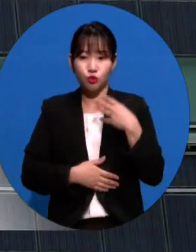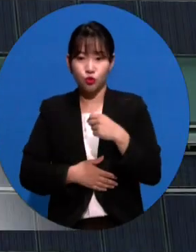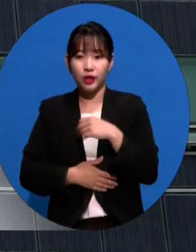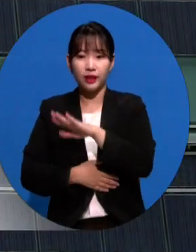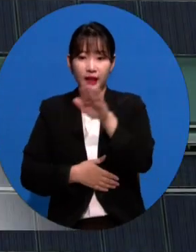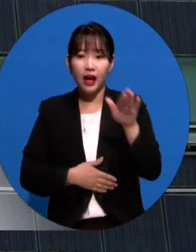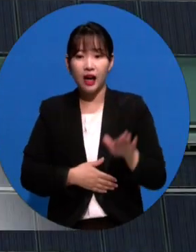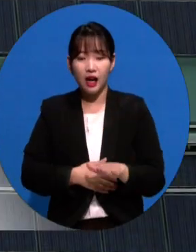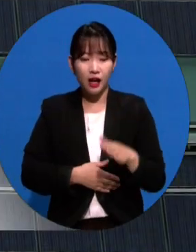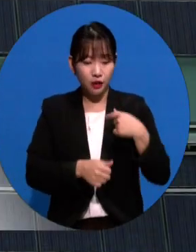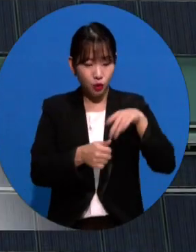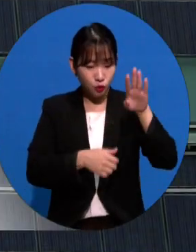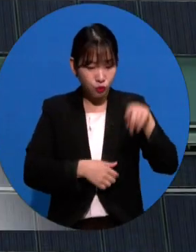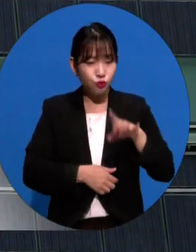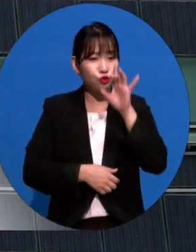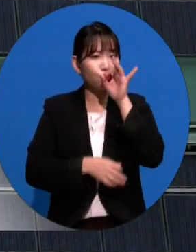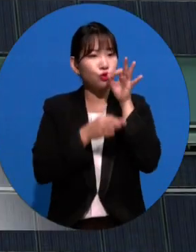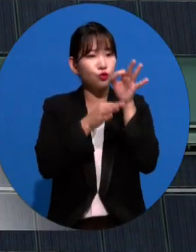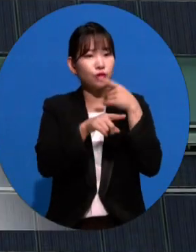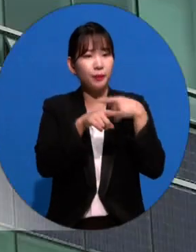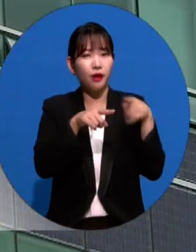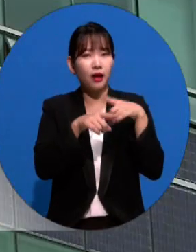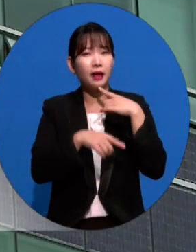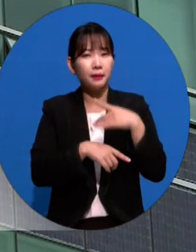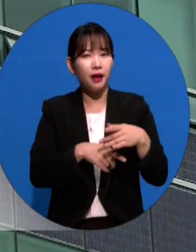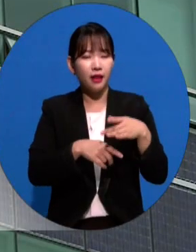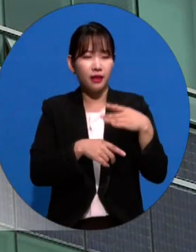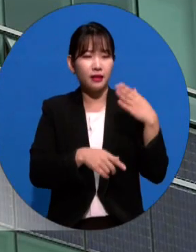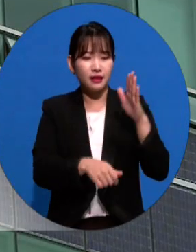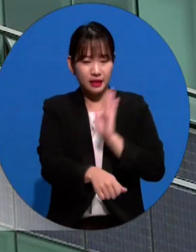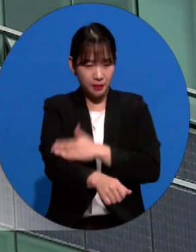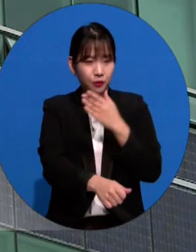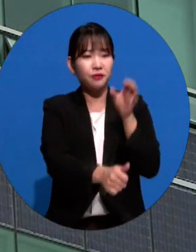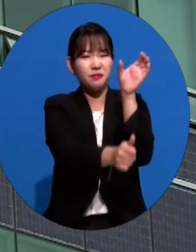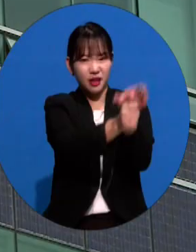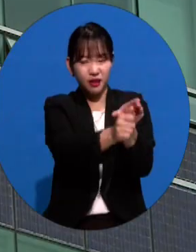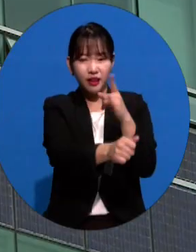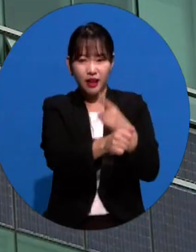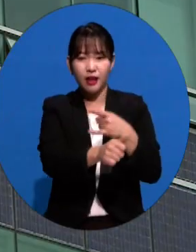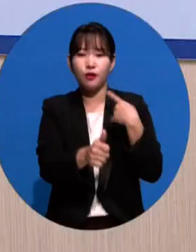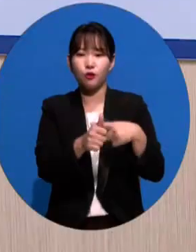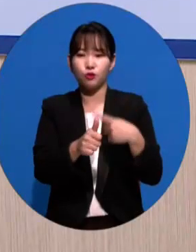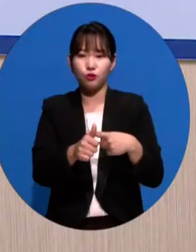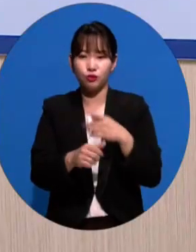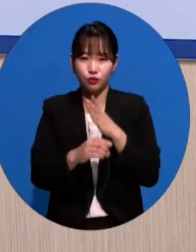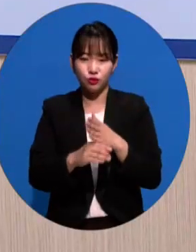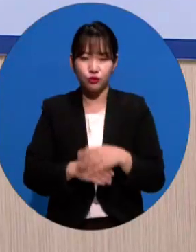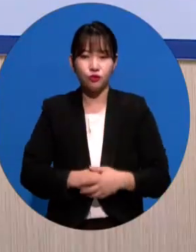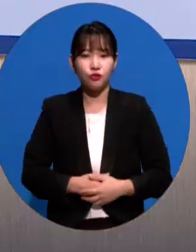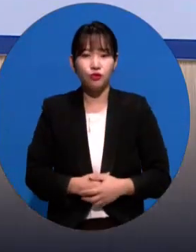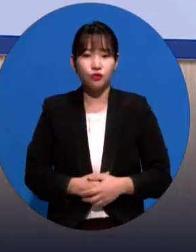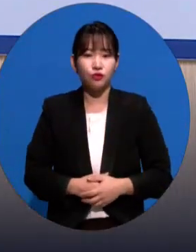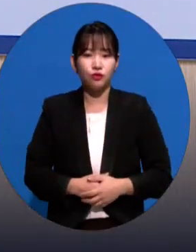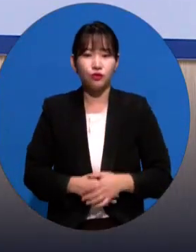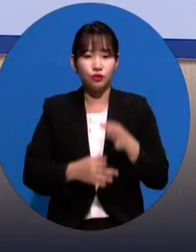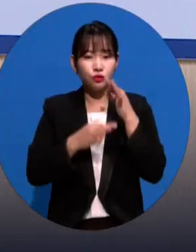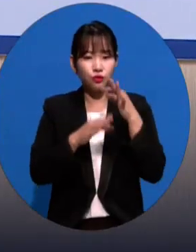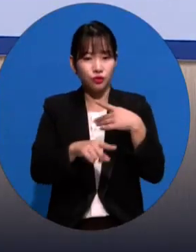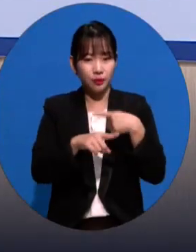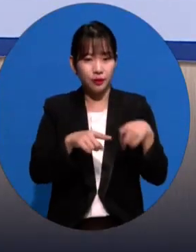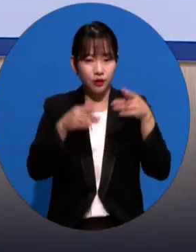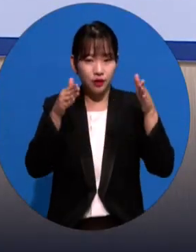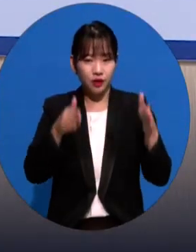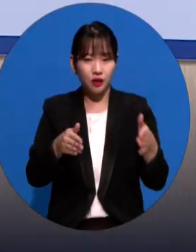모두 교육부 중앙투자심사에만 책임을 돌려 빈축을 사고 있습니다. 그 투자심사